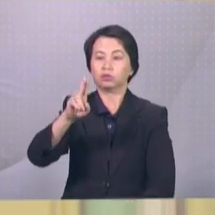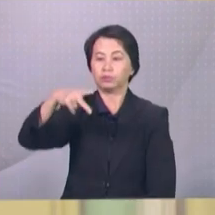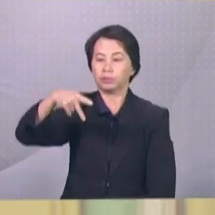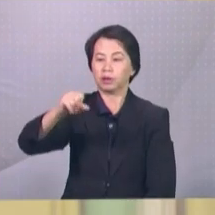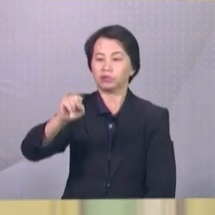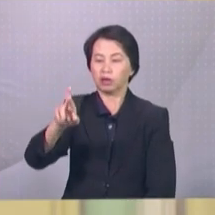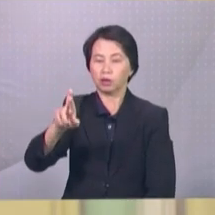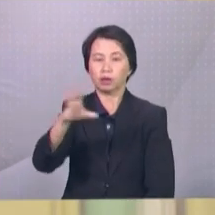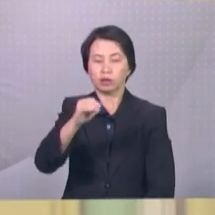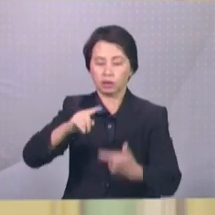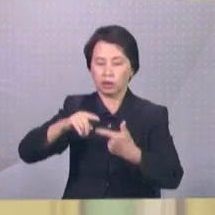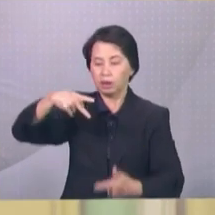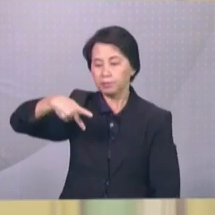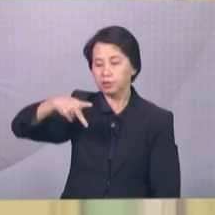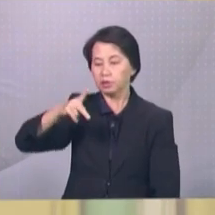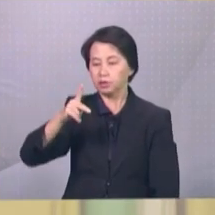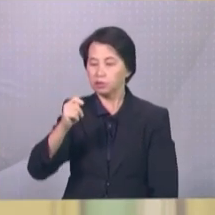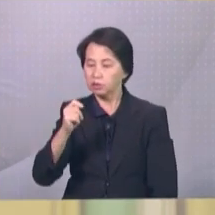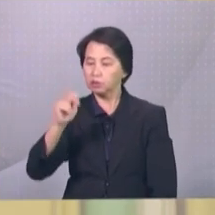dan PT3 tahun ini?